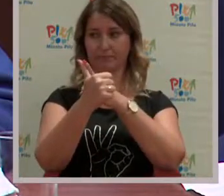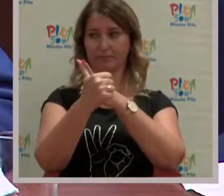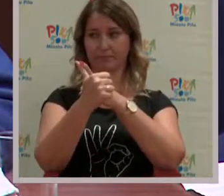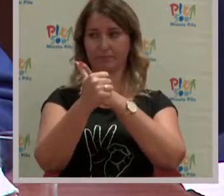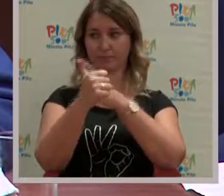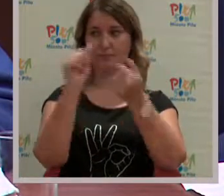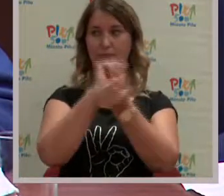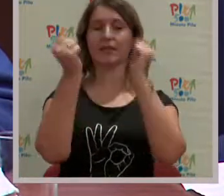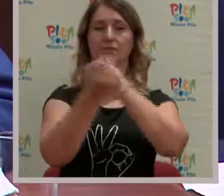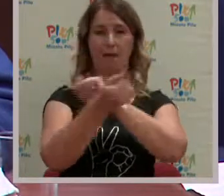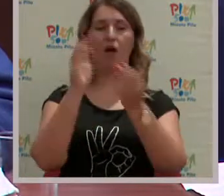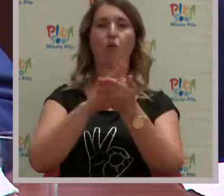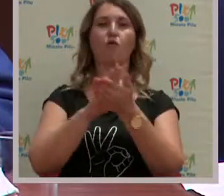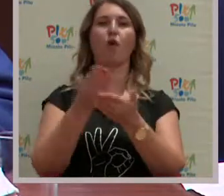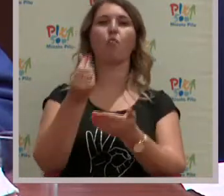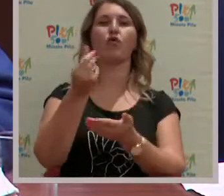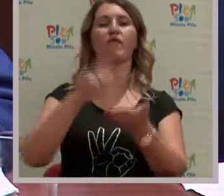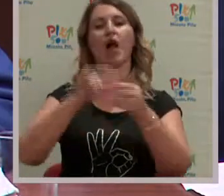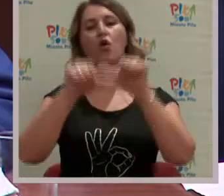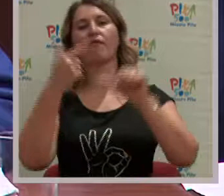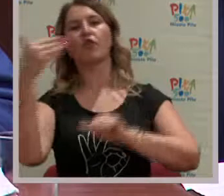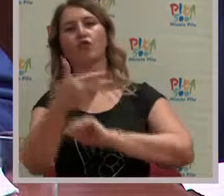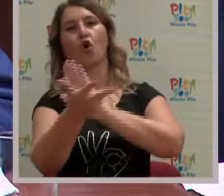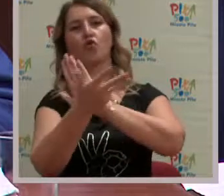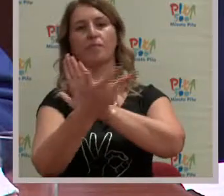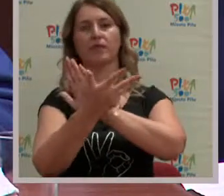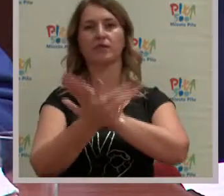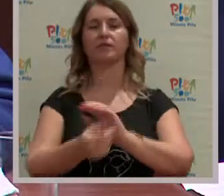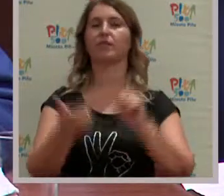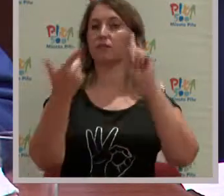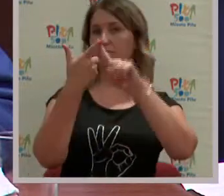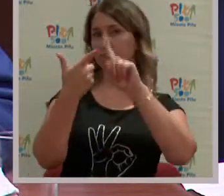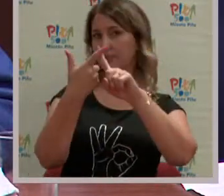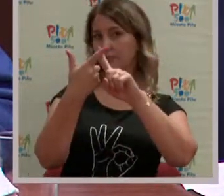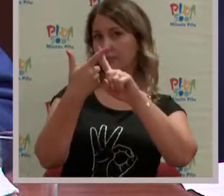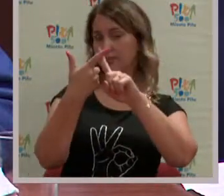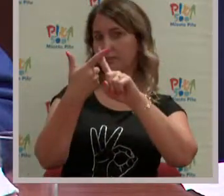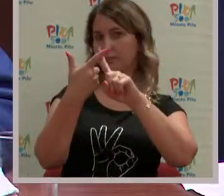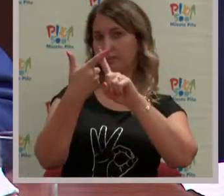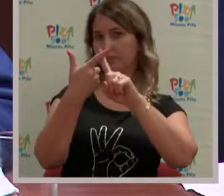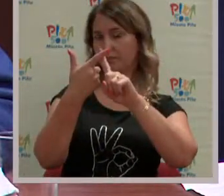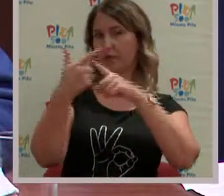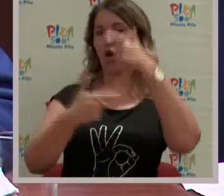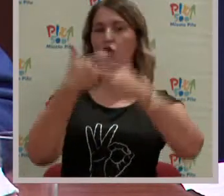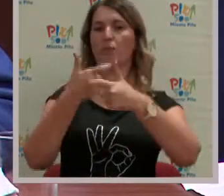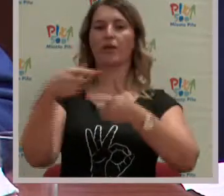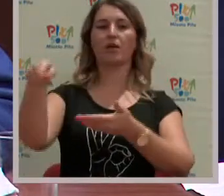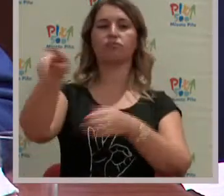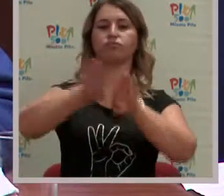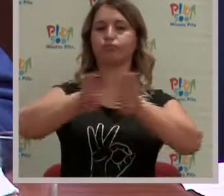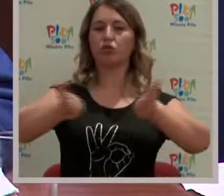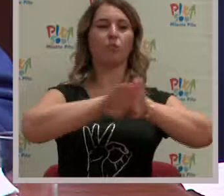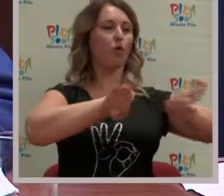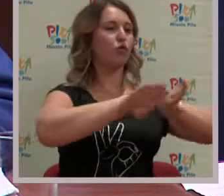Zmiany uchwały budżetowej na 2018 rok. Punkt 2. Utworzenia odrębnych obwodów